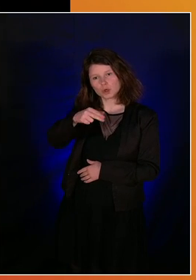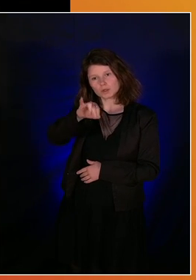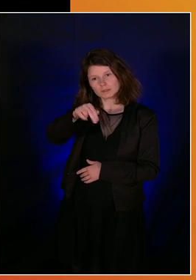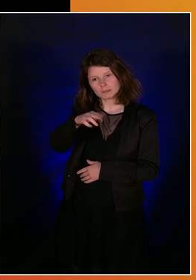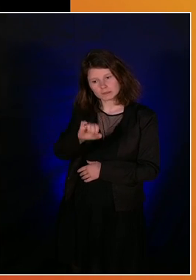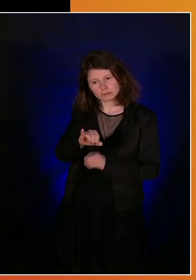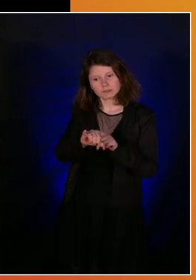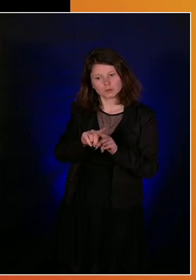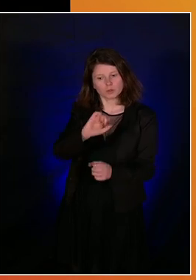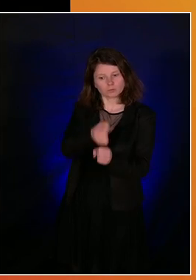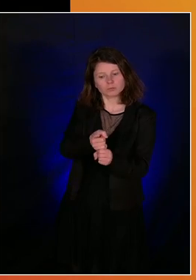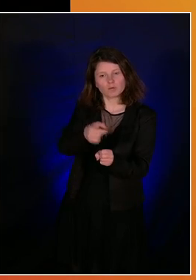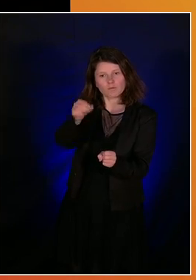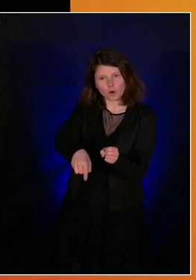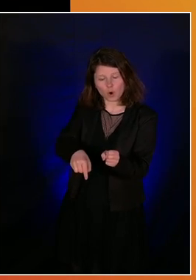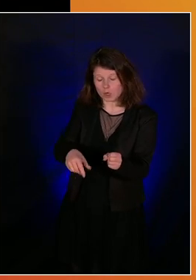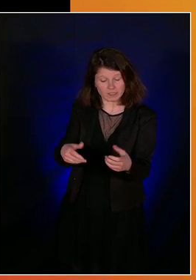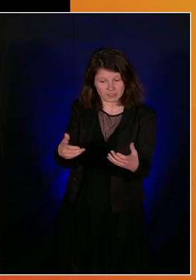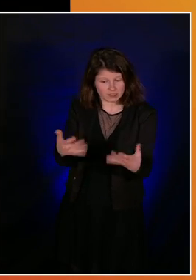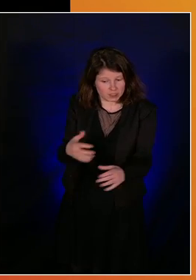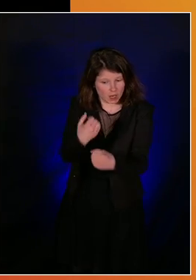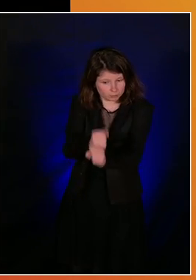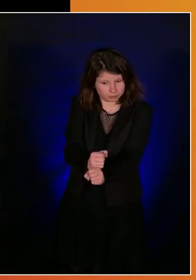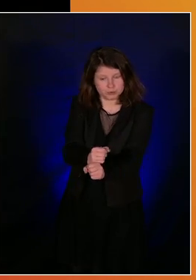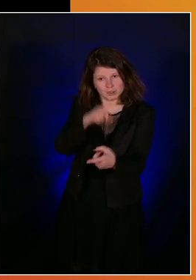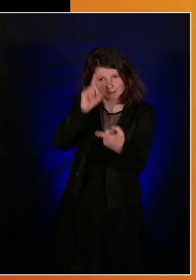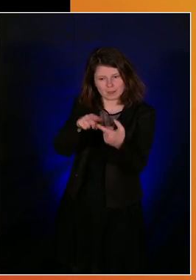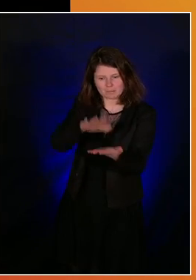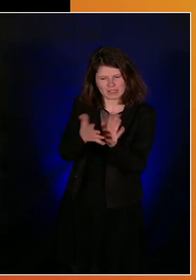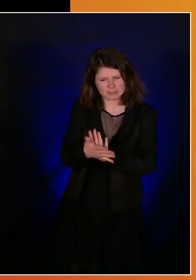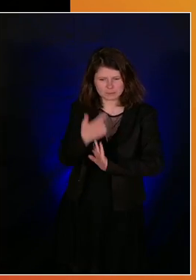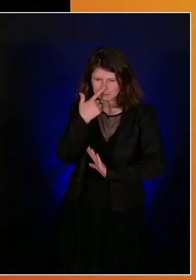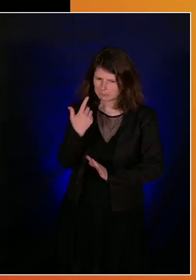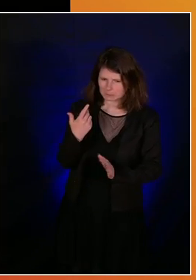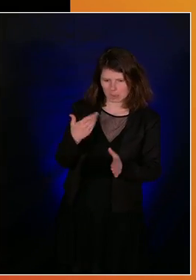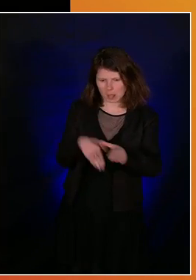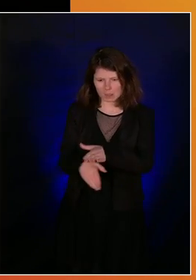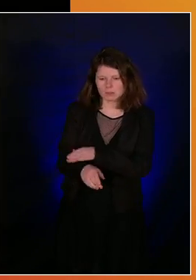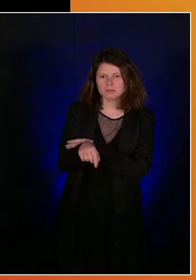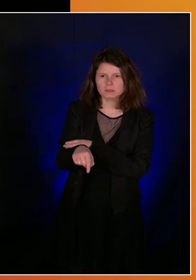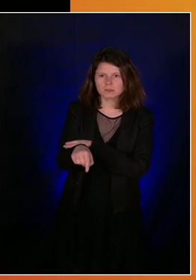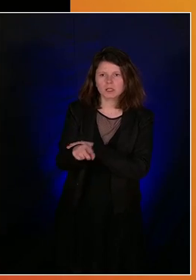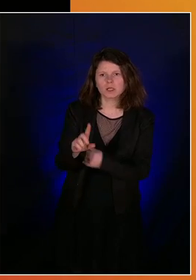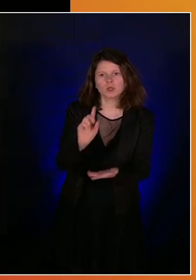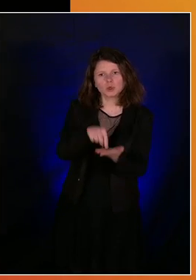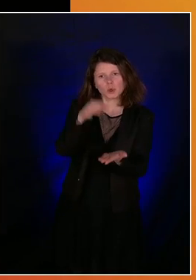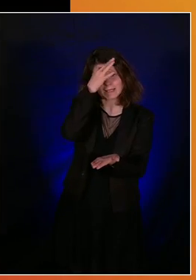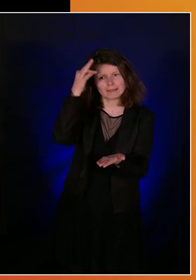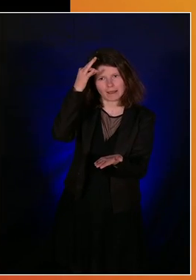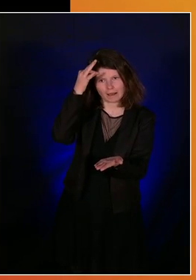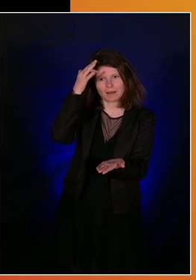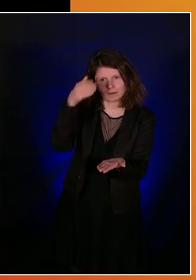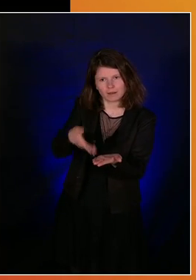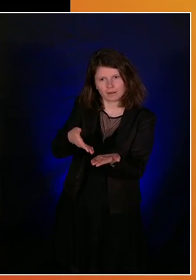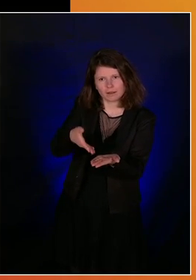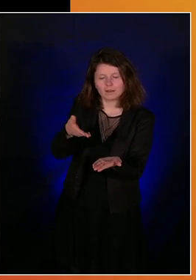frauduleuses et de corruption par l'affaire du Qatar le Qatar gate il est tout à fait normal que cet individu a été viré de la direction